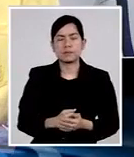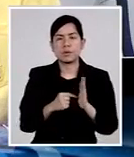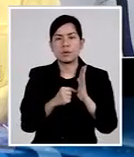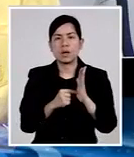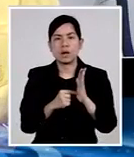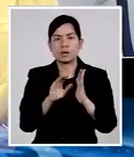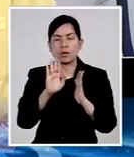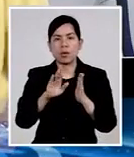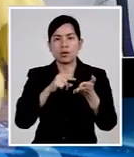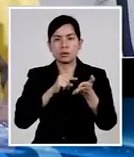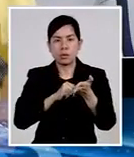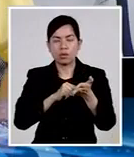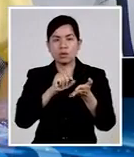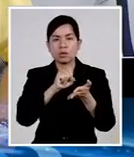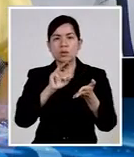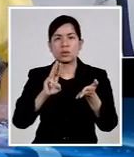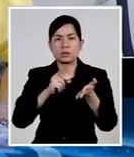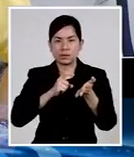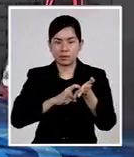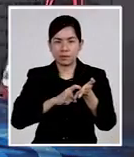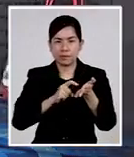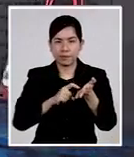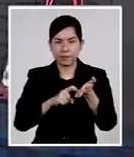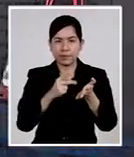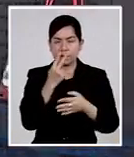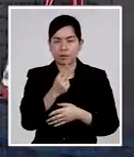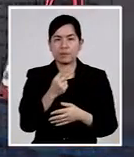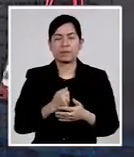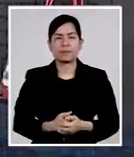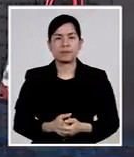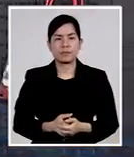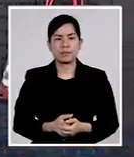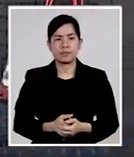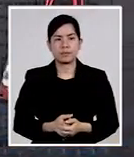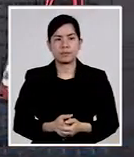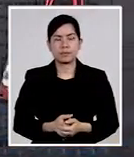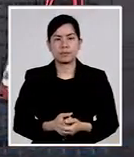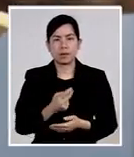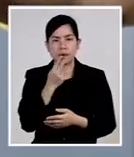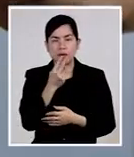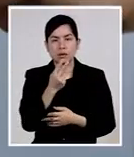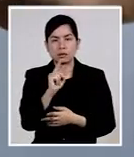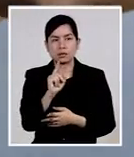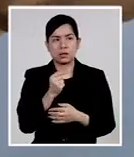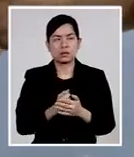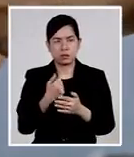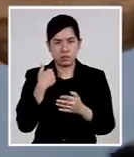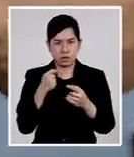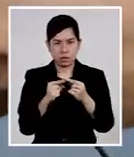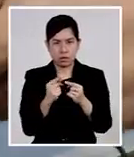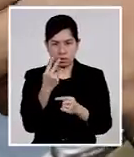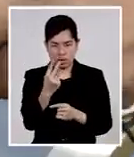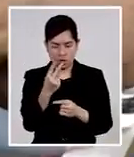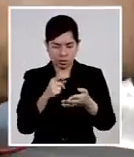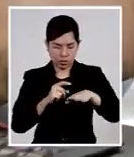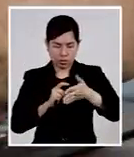วิตช์นะครับเจ้าตัวสวิตช์เราก็ต่อนะครับสวิตช์เราใช้สักสวิตช์2ตัว สวิต